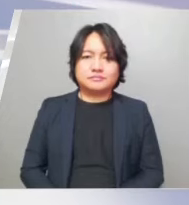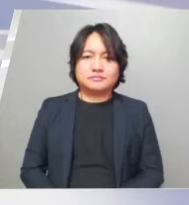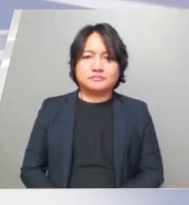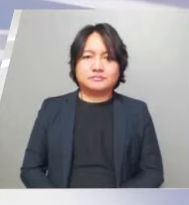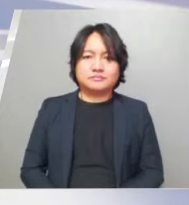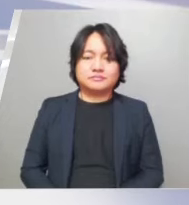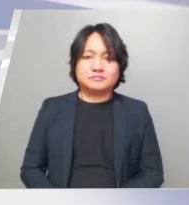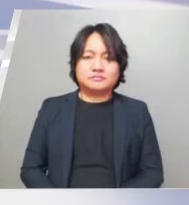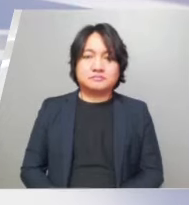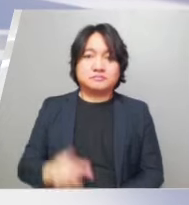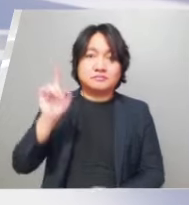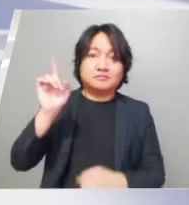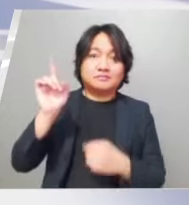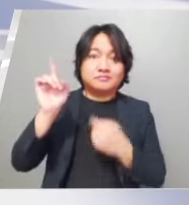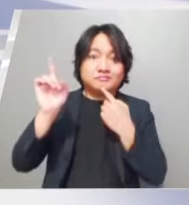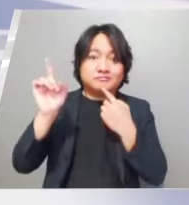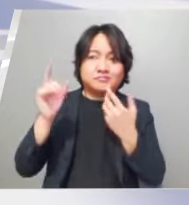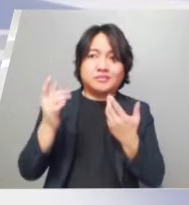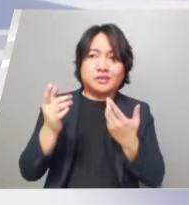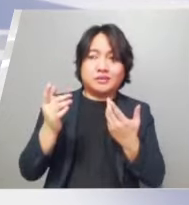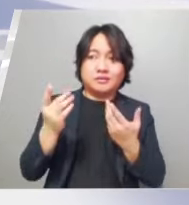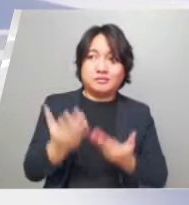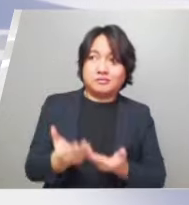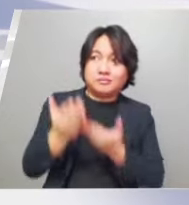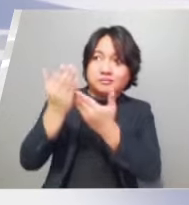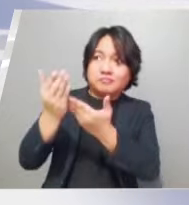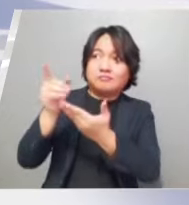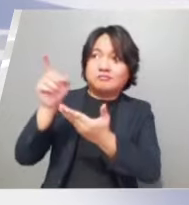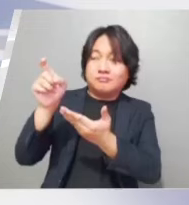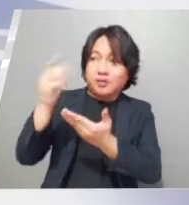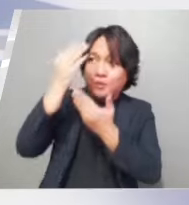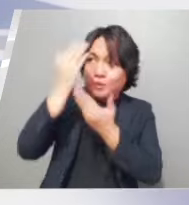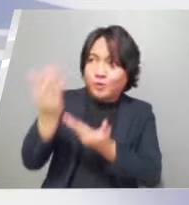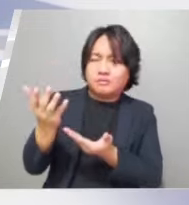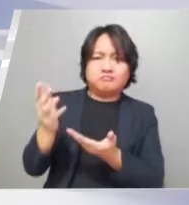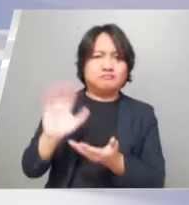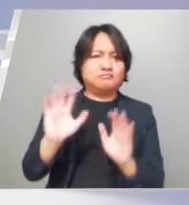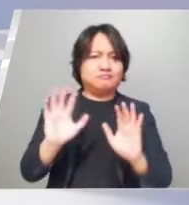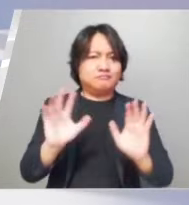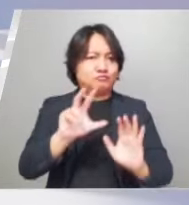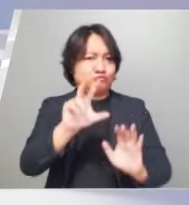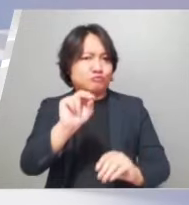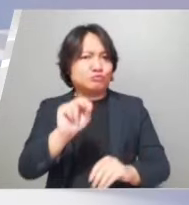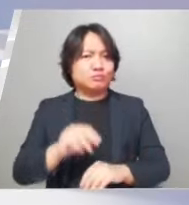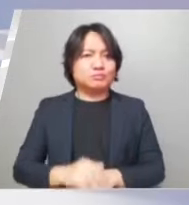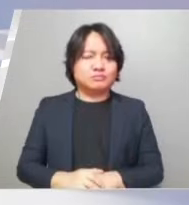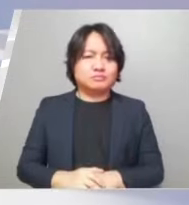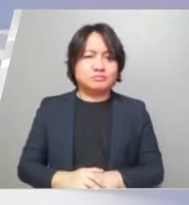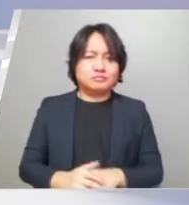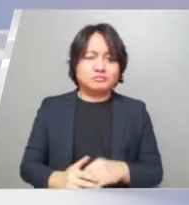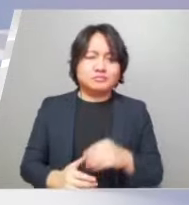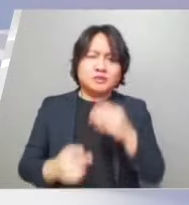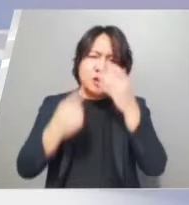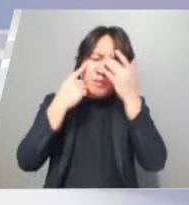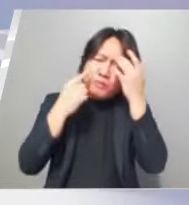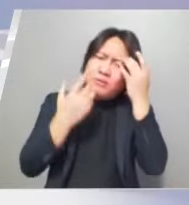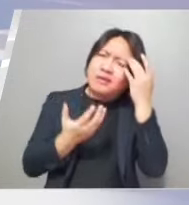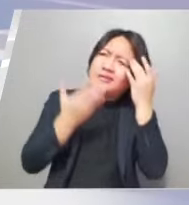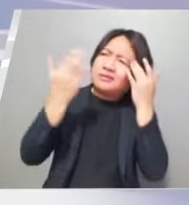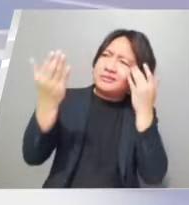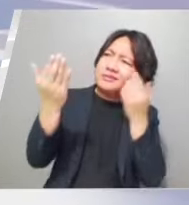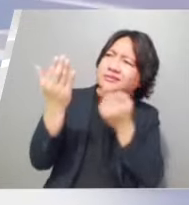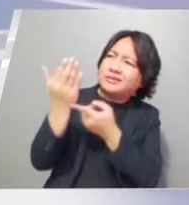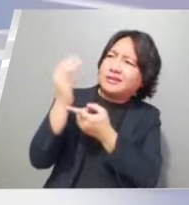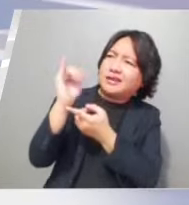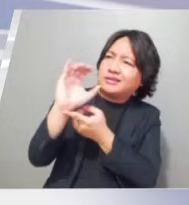O kung mag-submit siya, I will try to question him. Why are you submitting to ICC? In fact, we